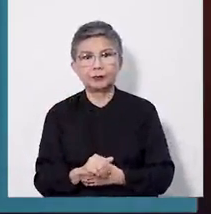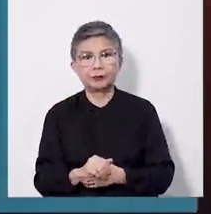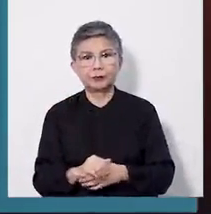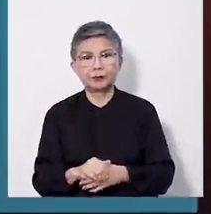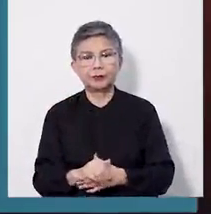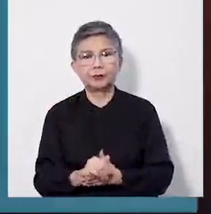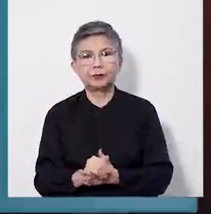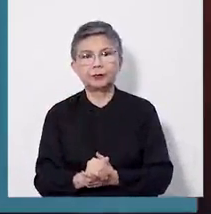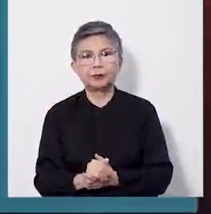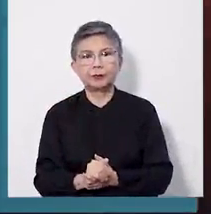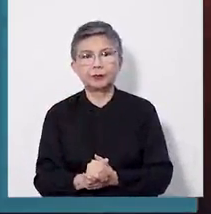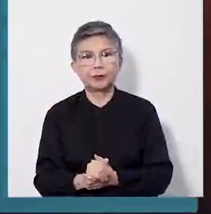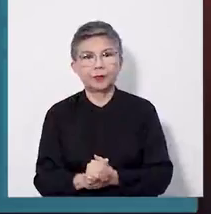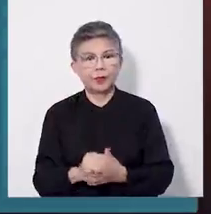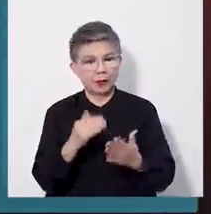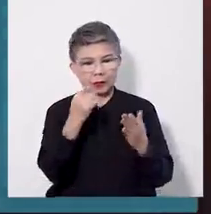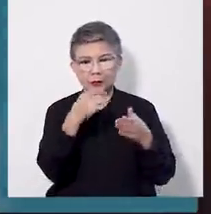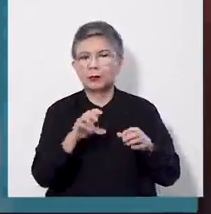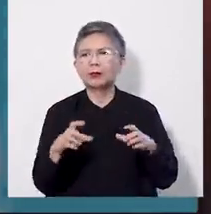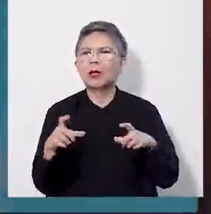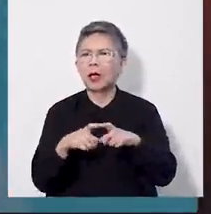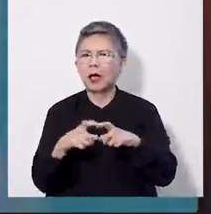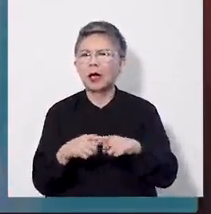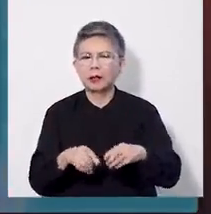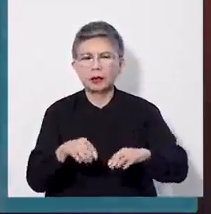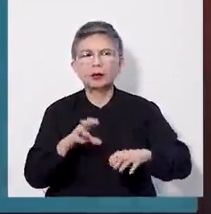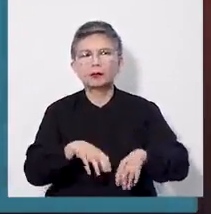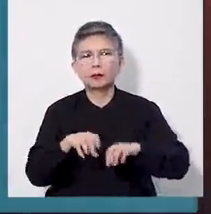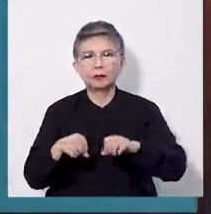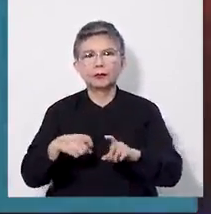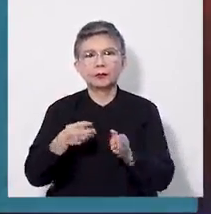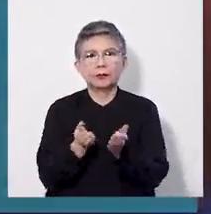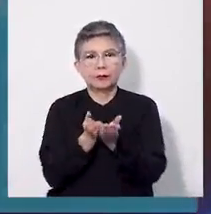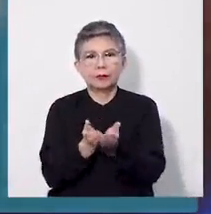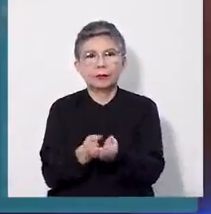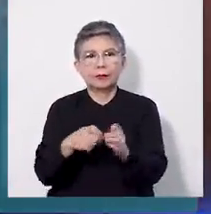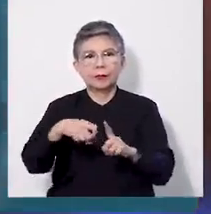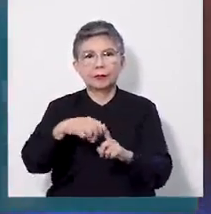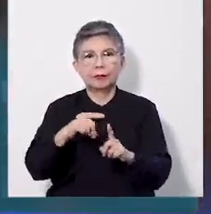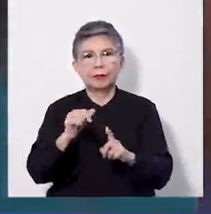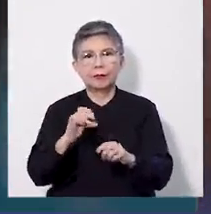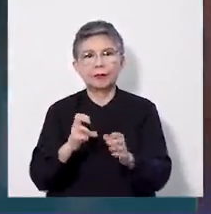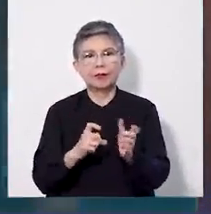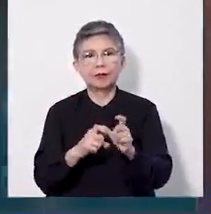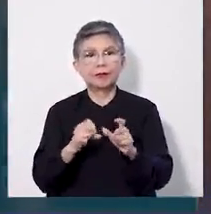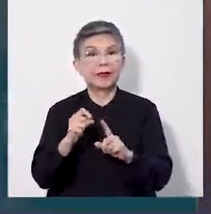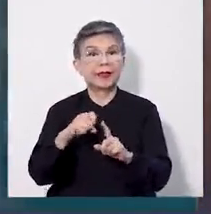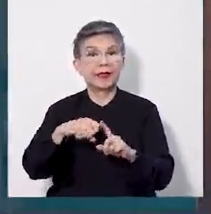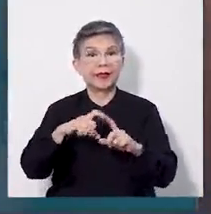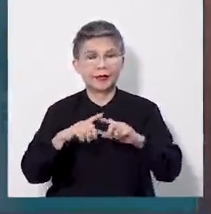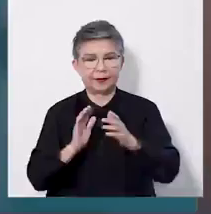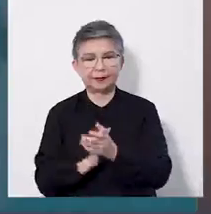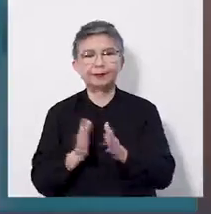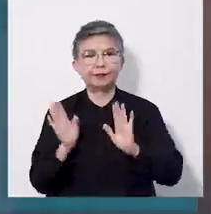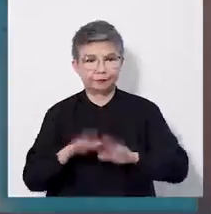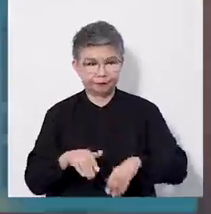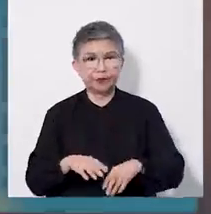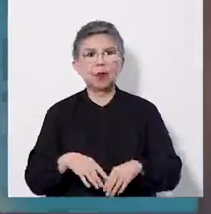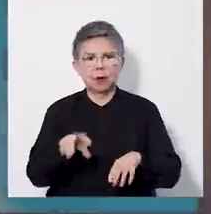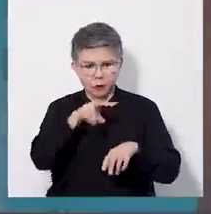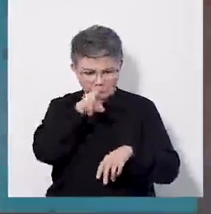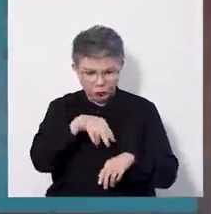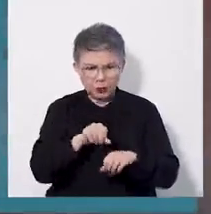magnetto yang dibawa oleh KRI speaker selanjutnya pencarian juga menggunakan